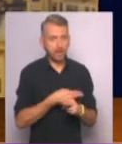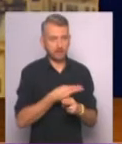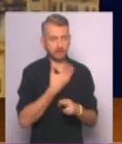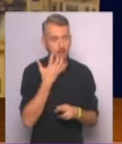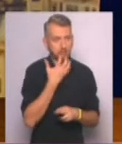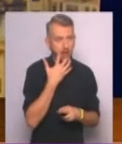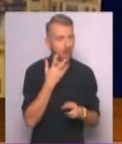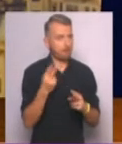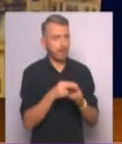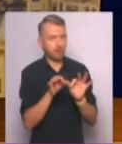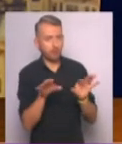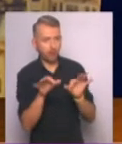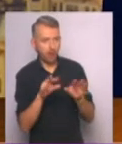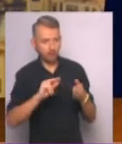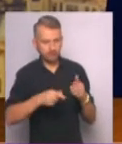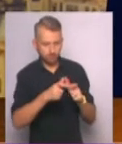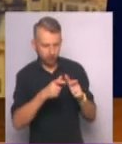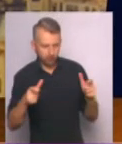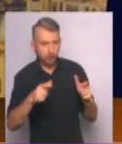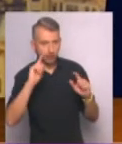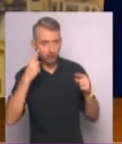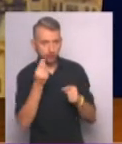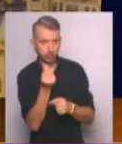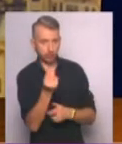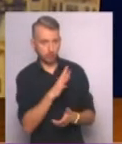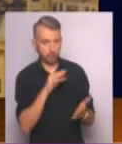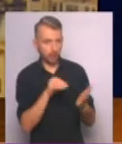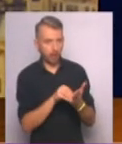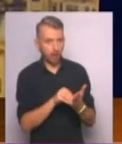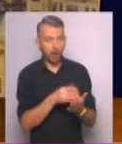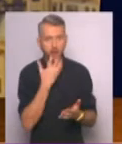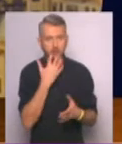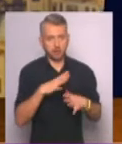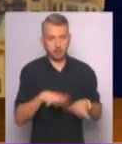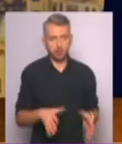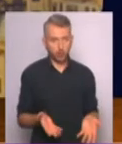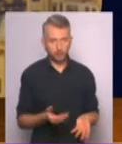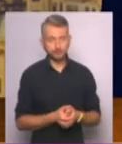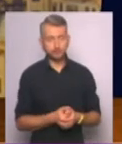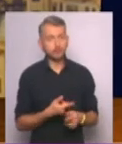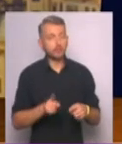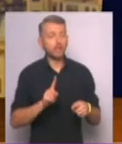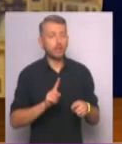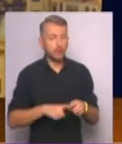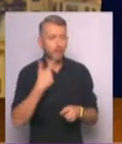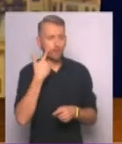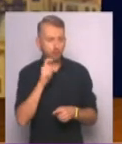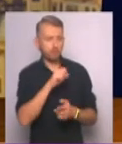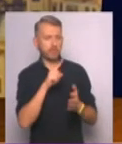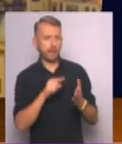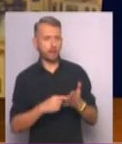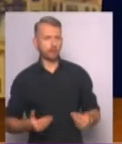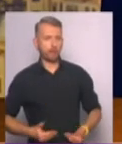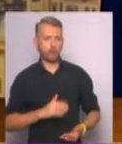жодних пояснень, із платіжками на великі суми за тепло, якого не існувало. Тобто це в основному питання